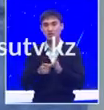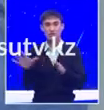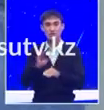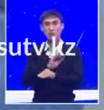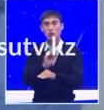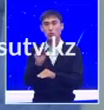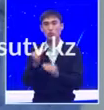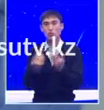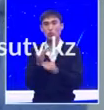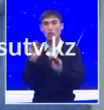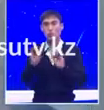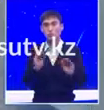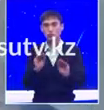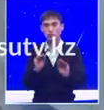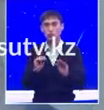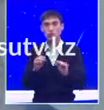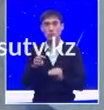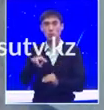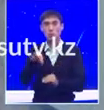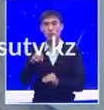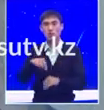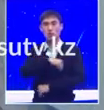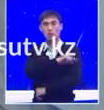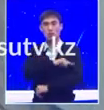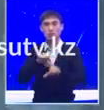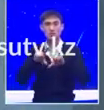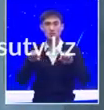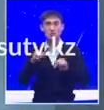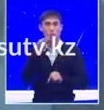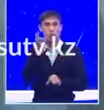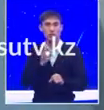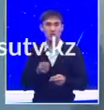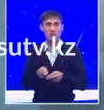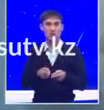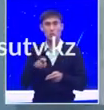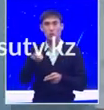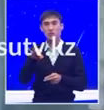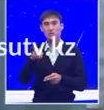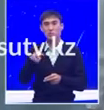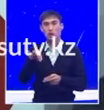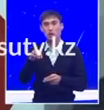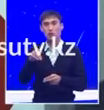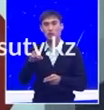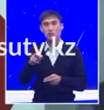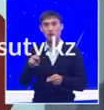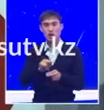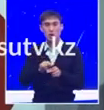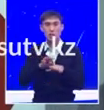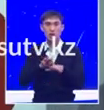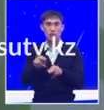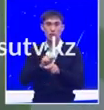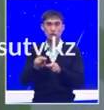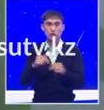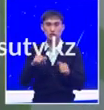оборудованием на базе региональной многопрофильной больницы. А опытнейший в этой области хирург профессор Марат Абдуллаев провел обучение здешних